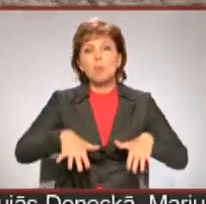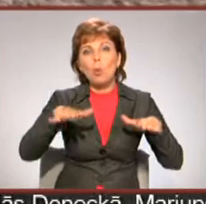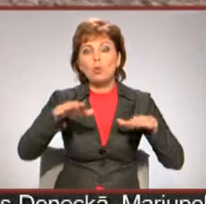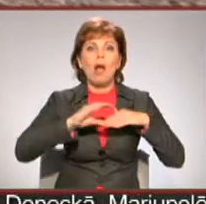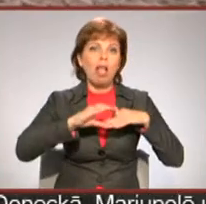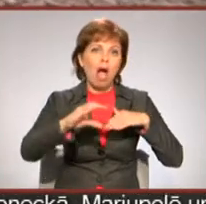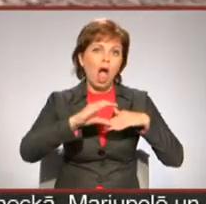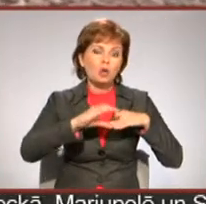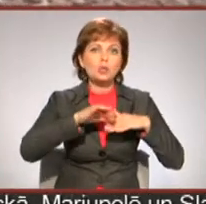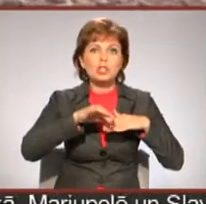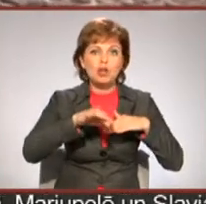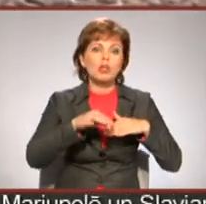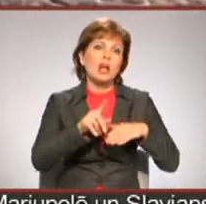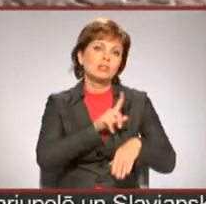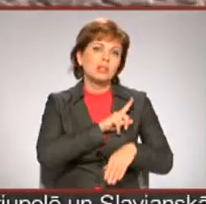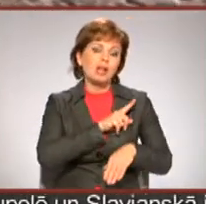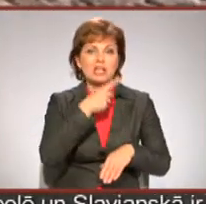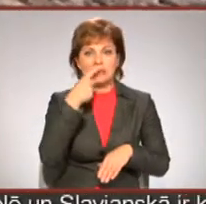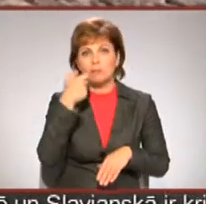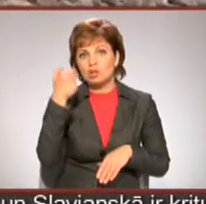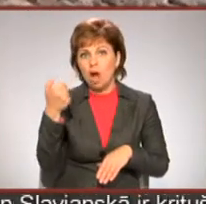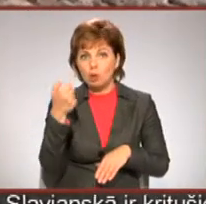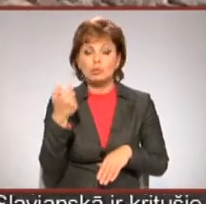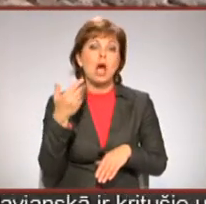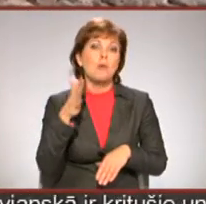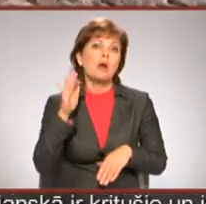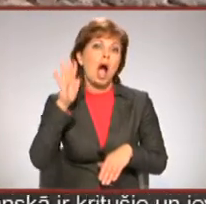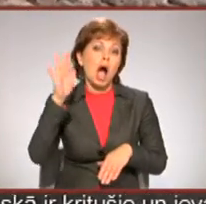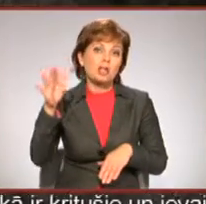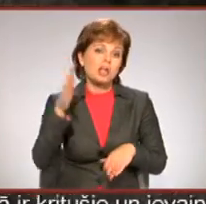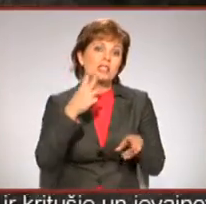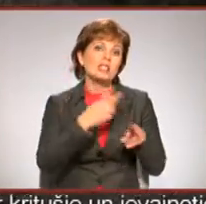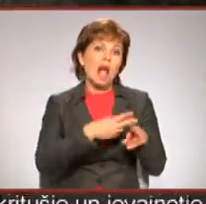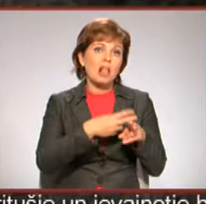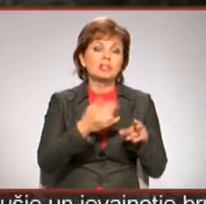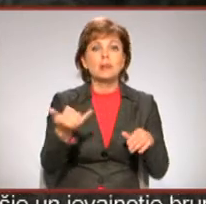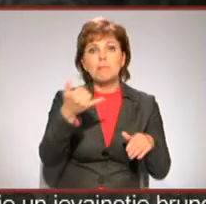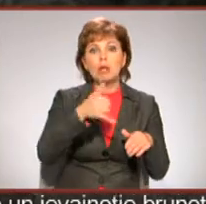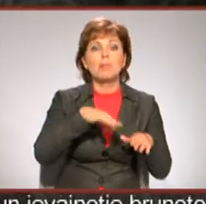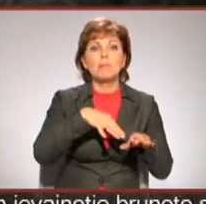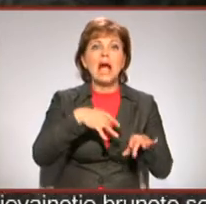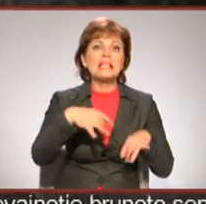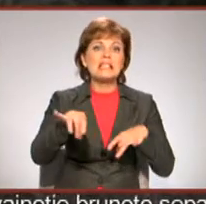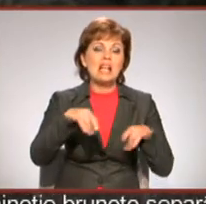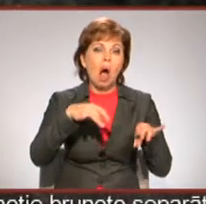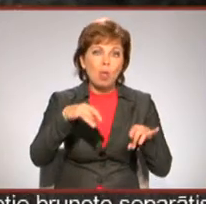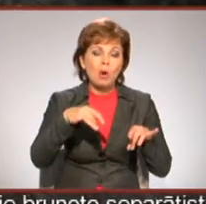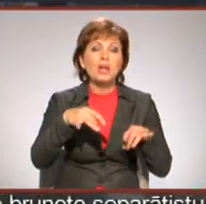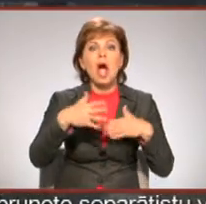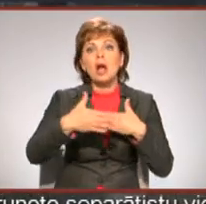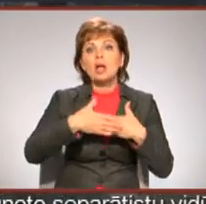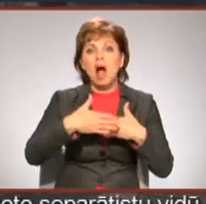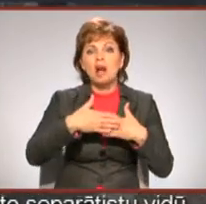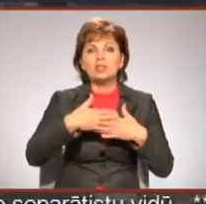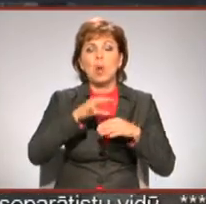krastus sargās vismaz 100 gadus. Pēc tam, kad kādreiz uzstādītās dzelzbetona plāksnes bija izskalotas, upe krastu grauzus arvien vairāk.